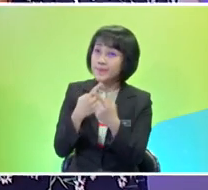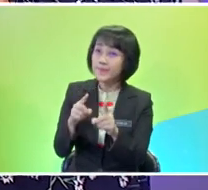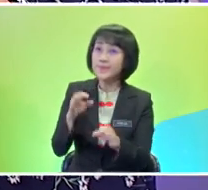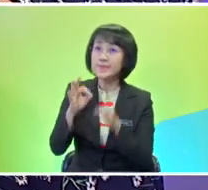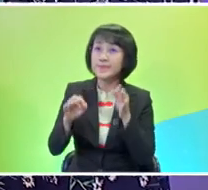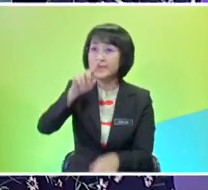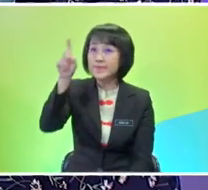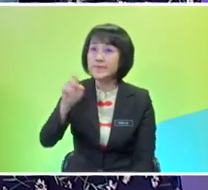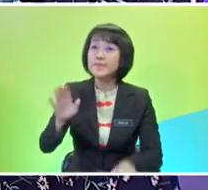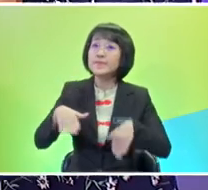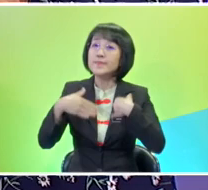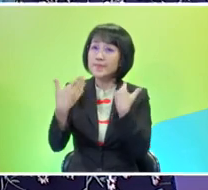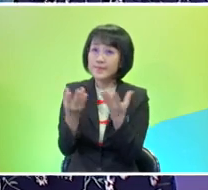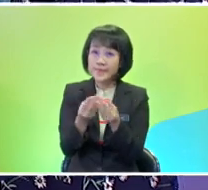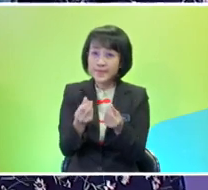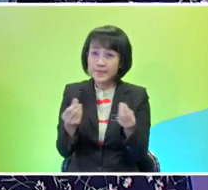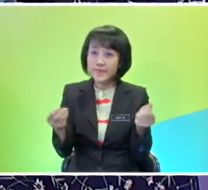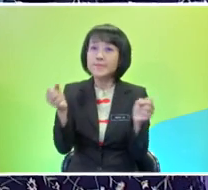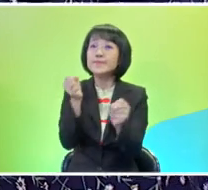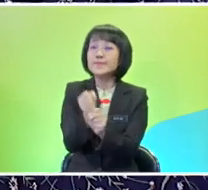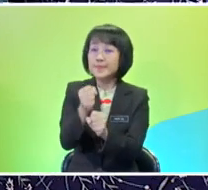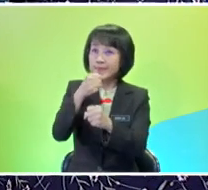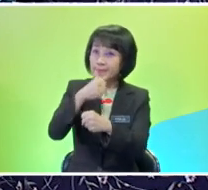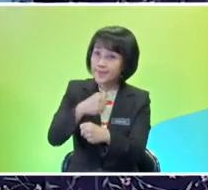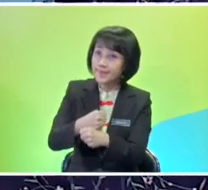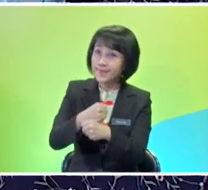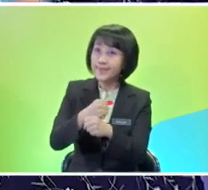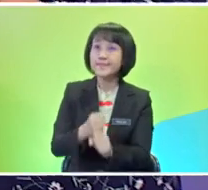inilah proses-proses pasir terbentuk